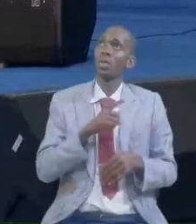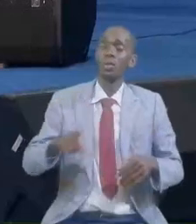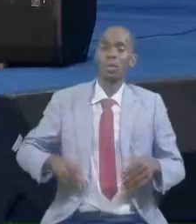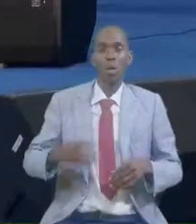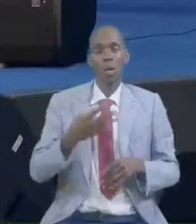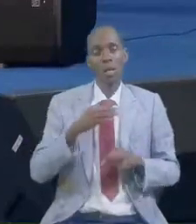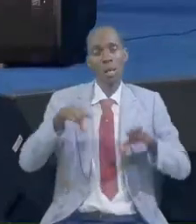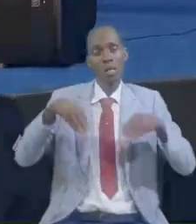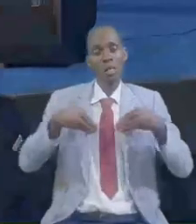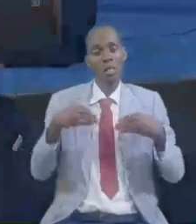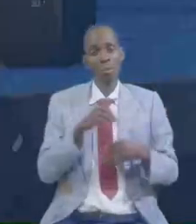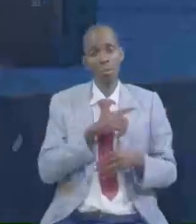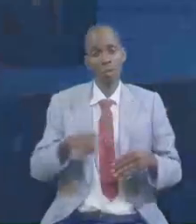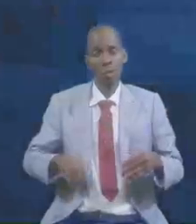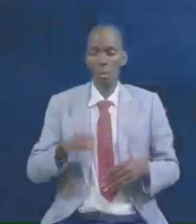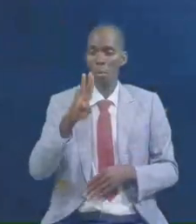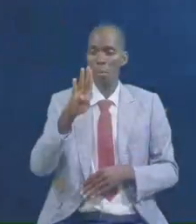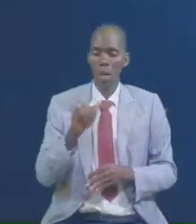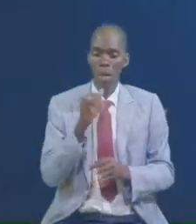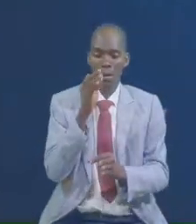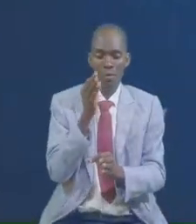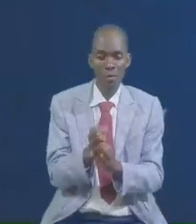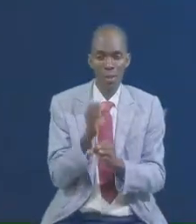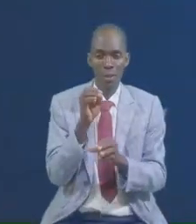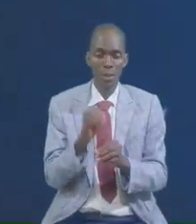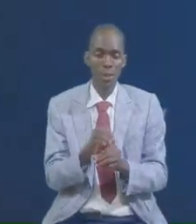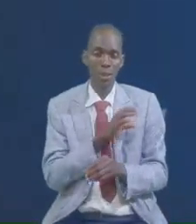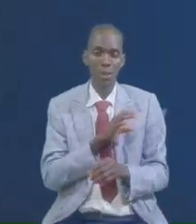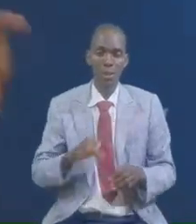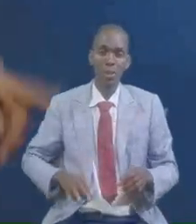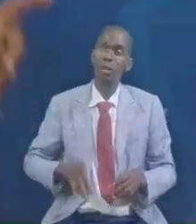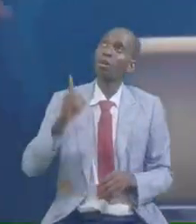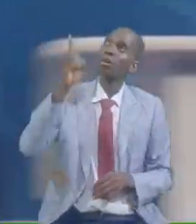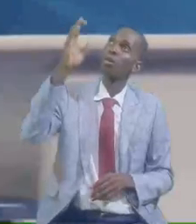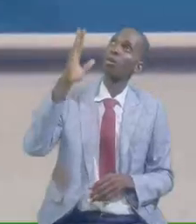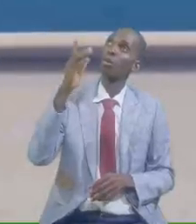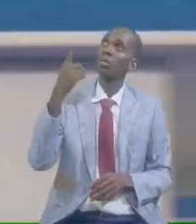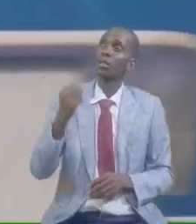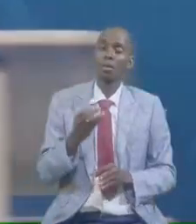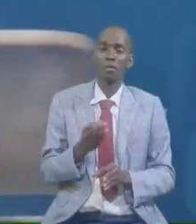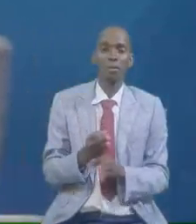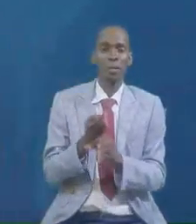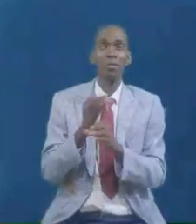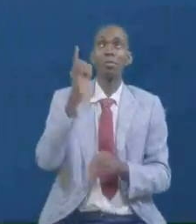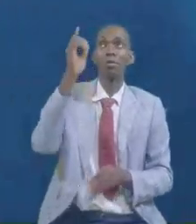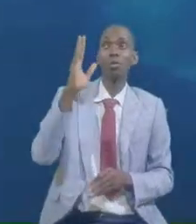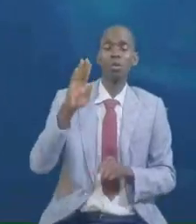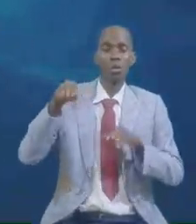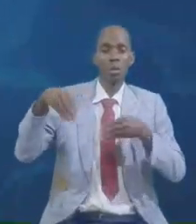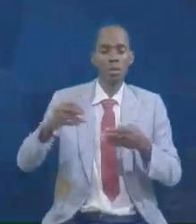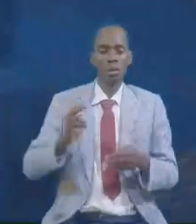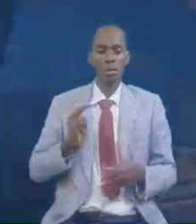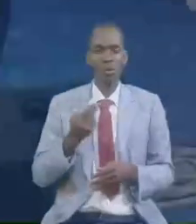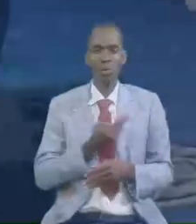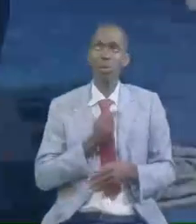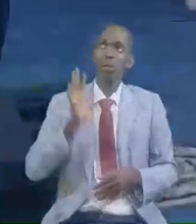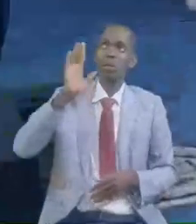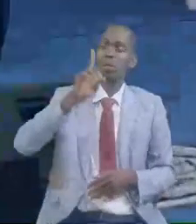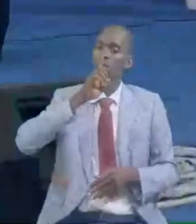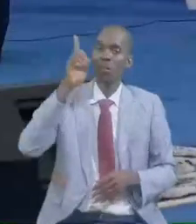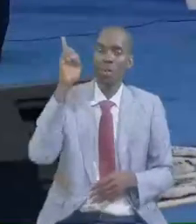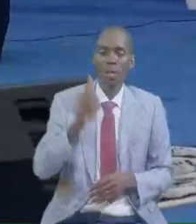au Seigneur par la foi en Christ. Dieu, le Dieu fidèle, pour qu'il donne une telle assurance, et